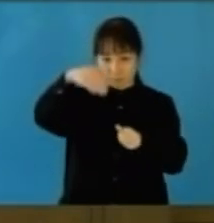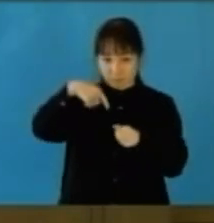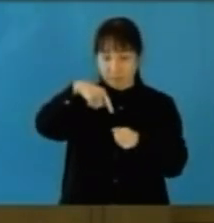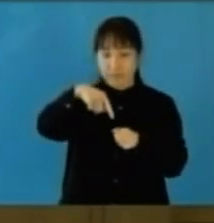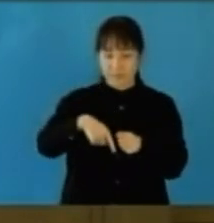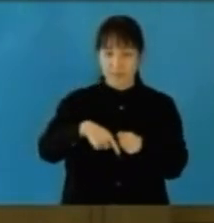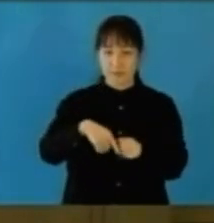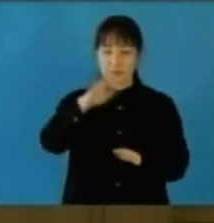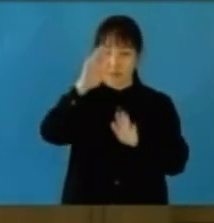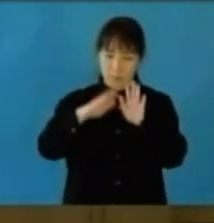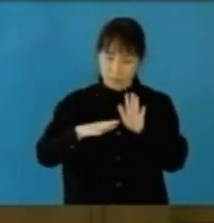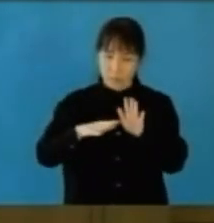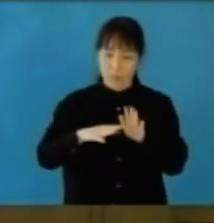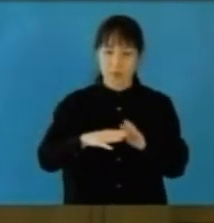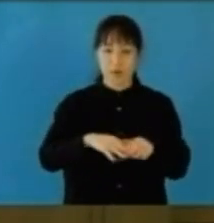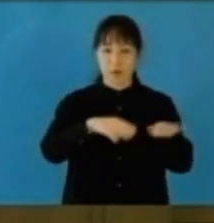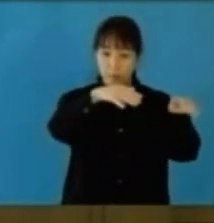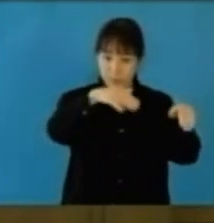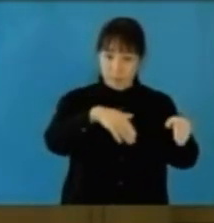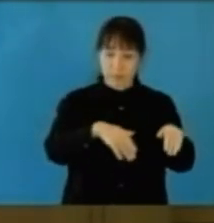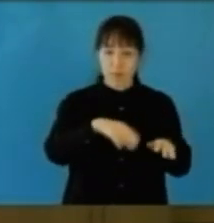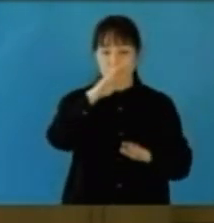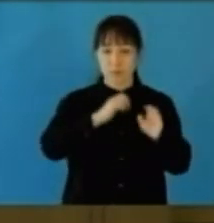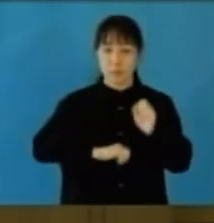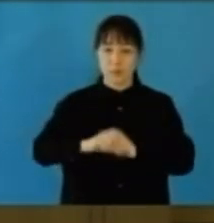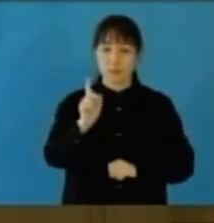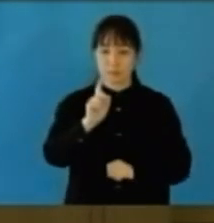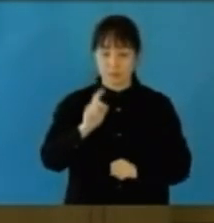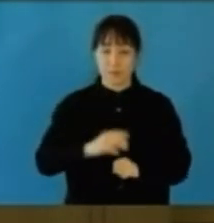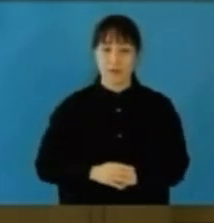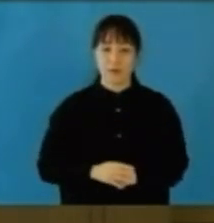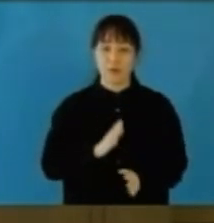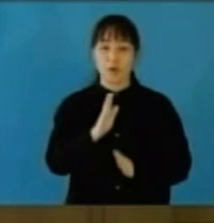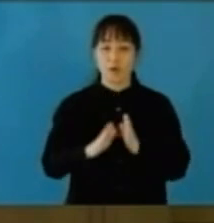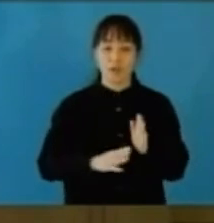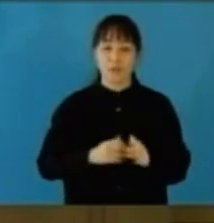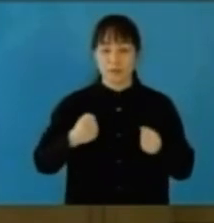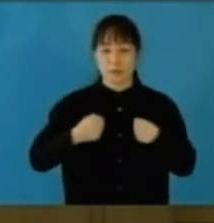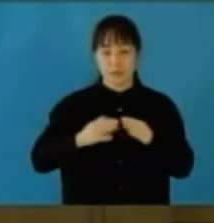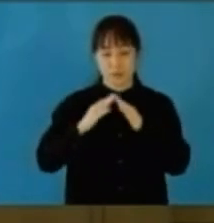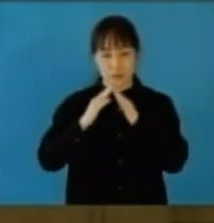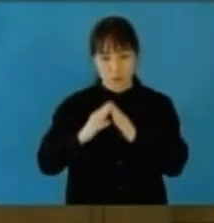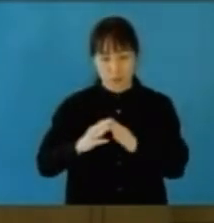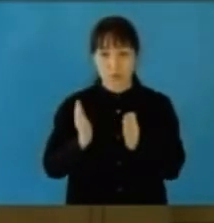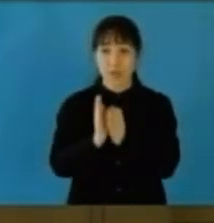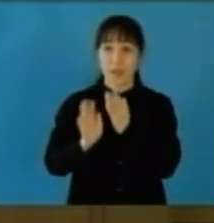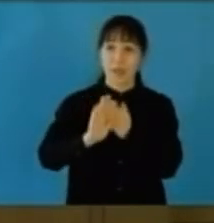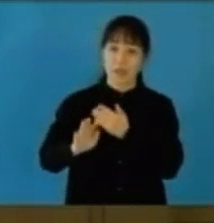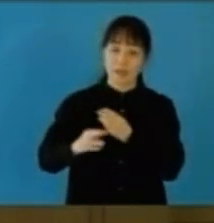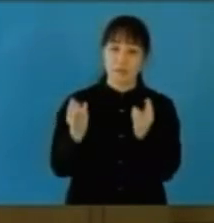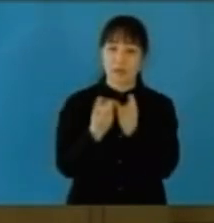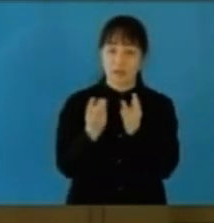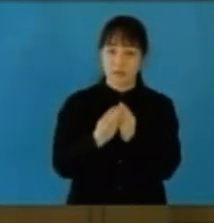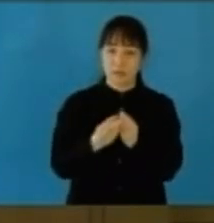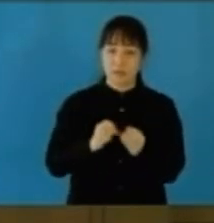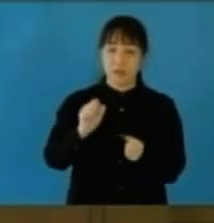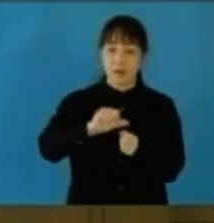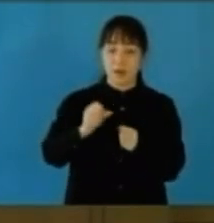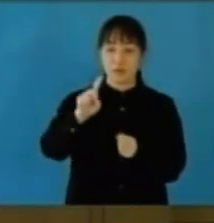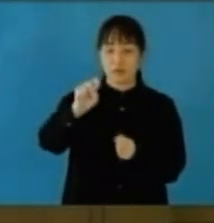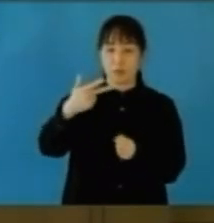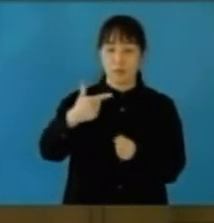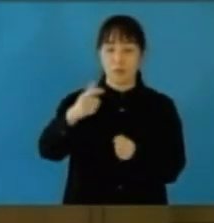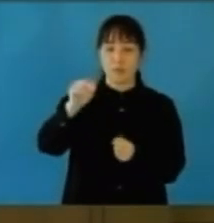れの状況及び合宿誘致の取り組みですが、本県ではですね、このスポーツ合宿等を行った県外から延べ人数が、令和元年度が約16万